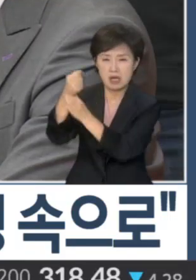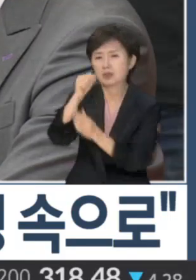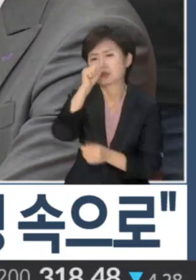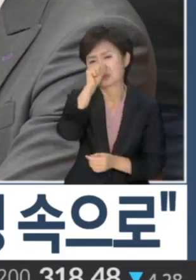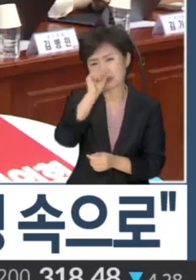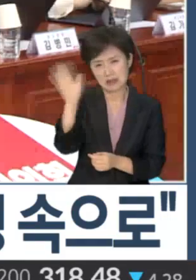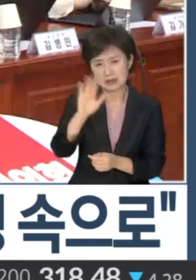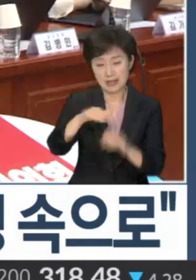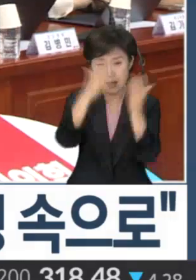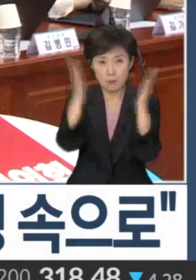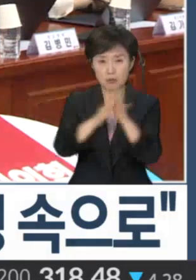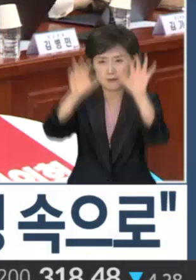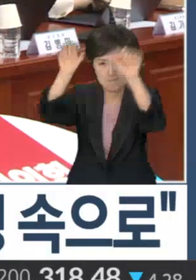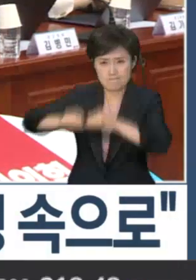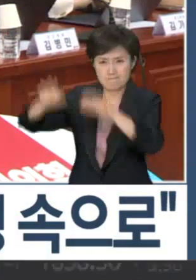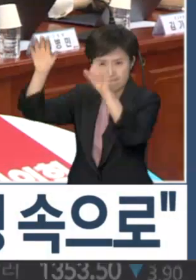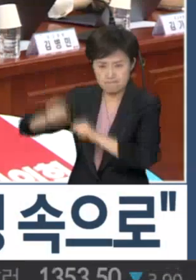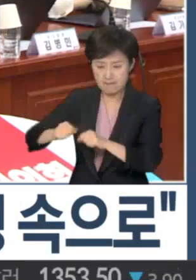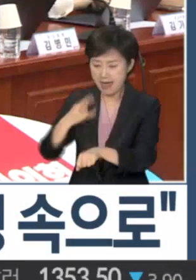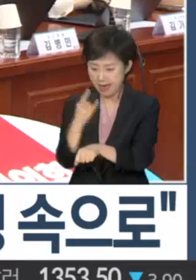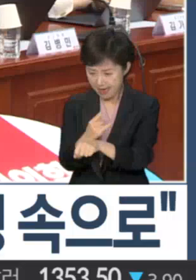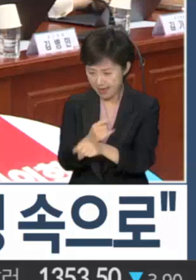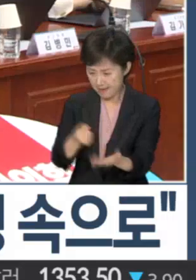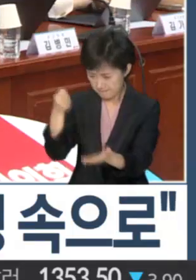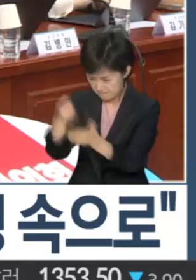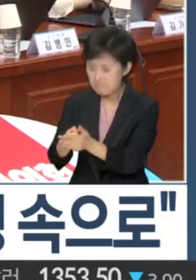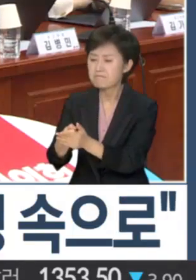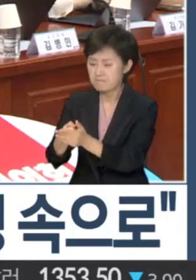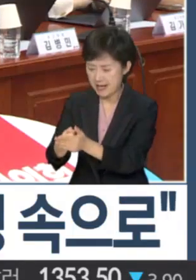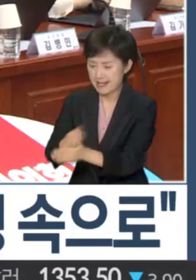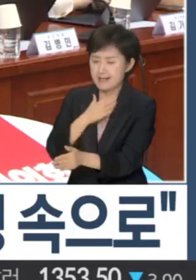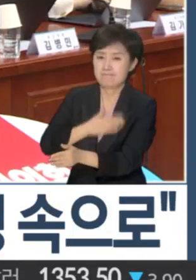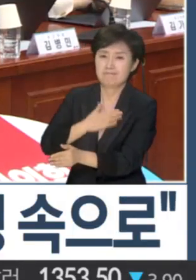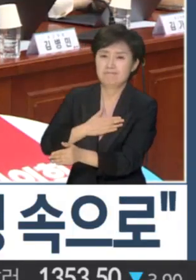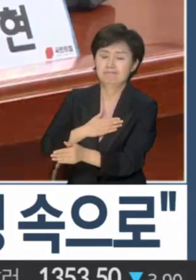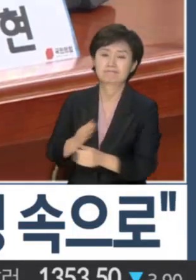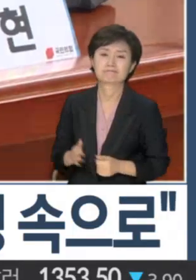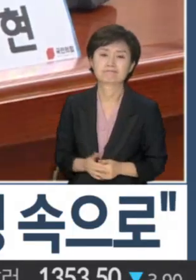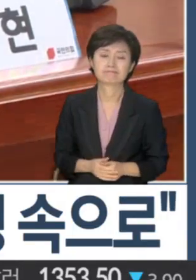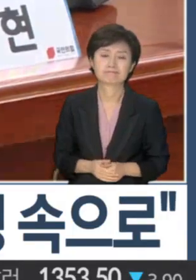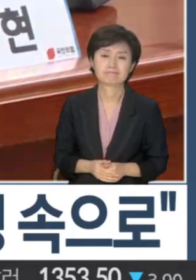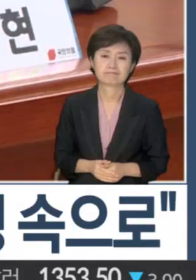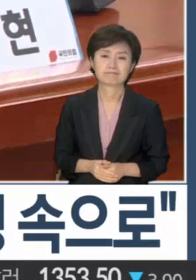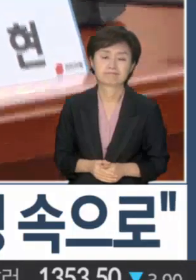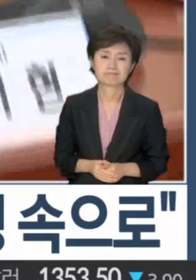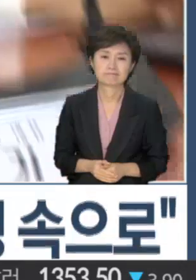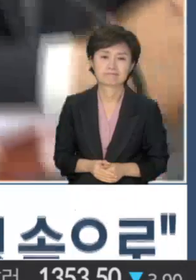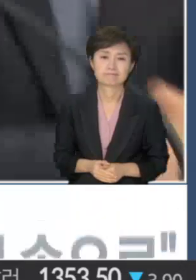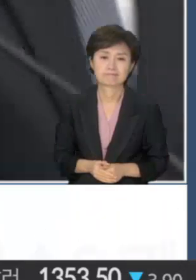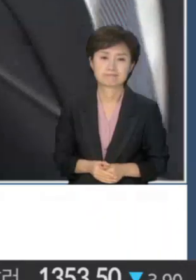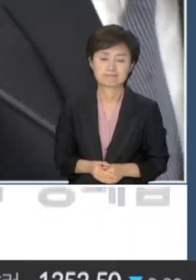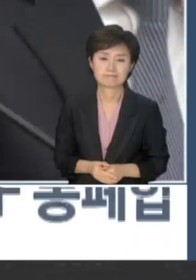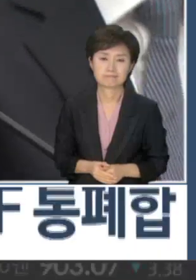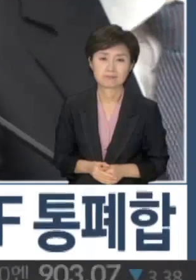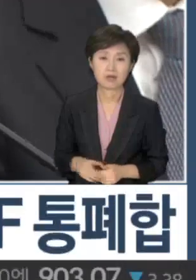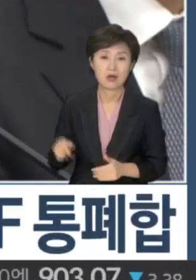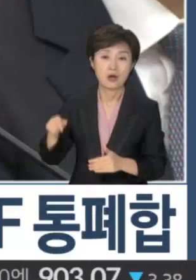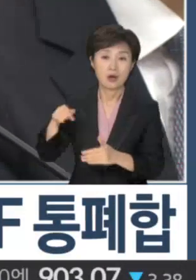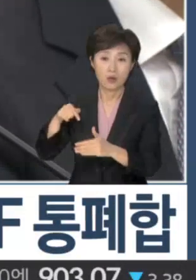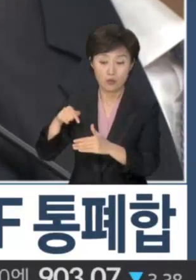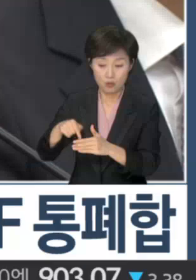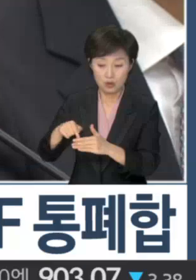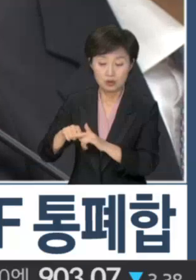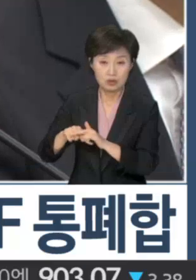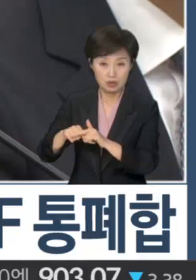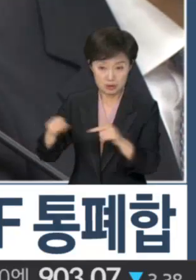현수막부터 전체 다 전면 철거를 하자고 결의를 해서 당내에 전달이 돼 있는 상태이고요. 원내 등 당에 있는